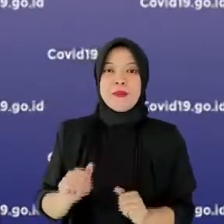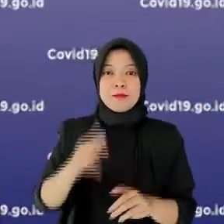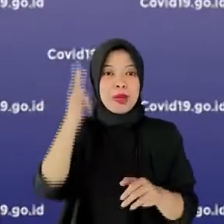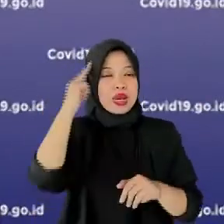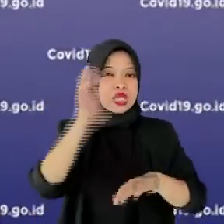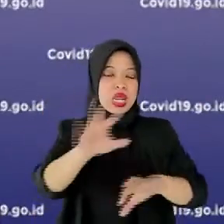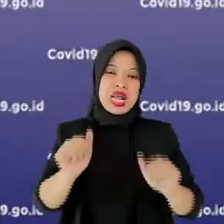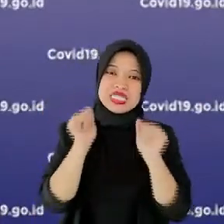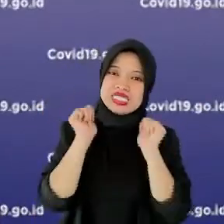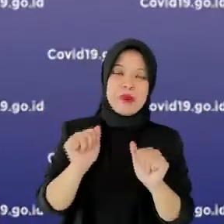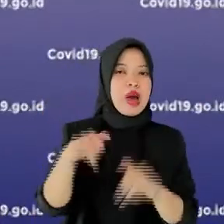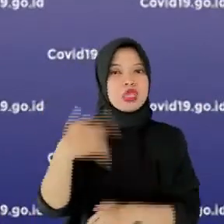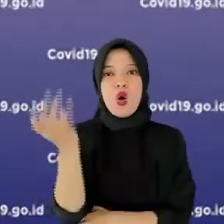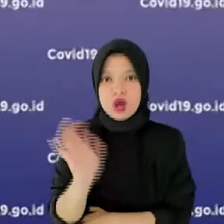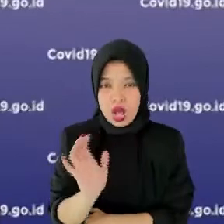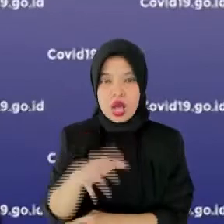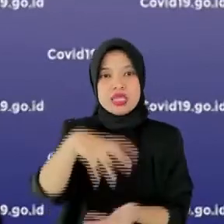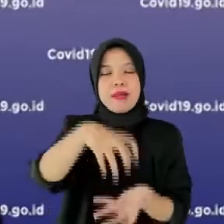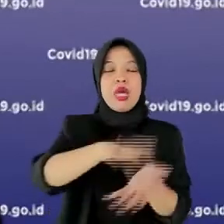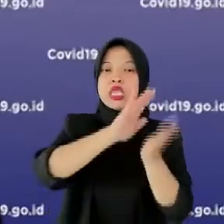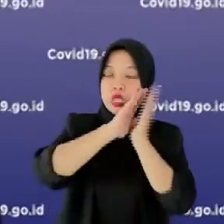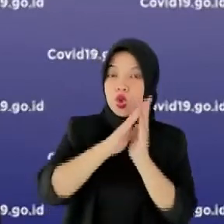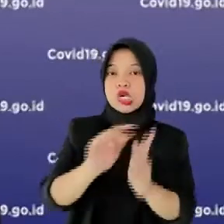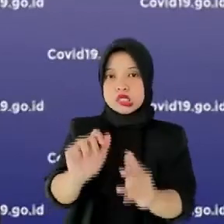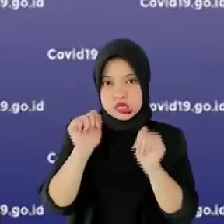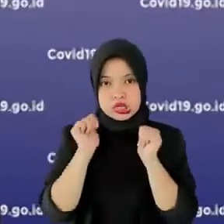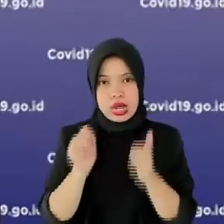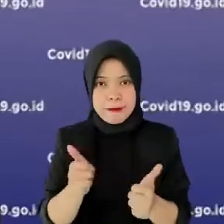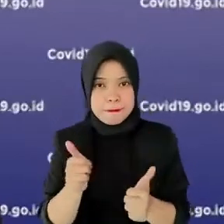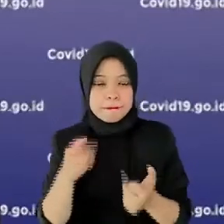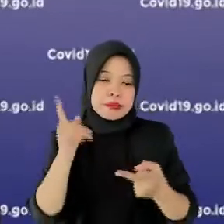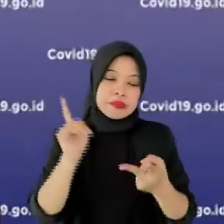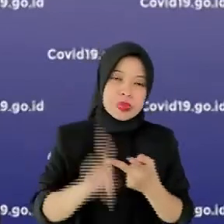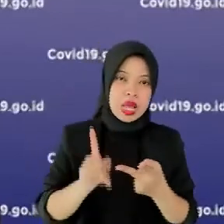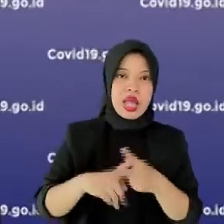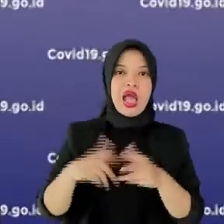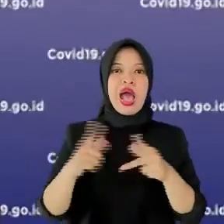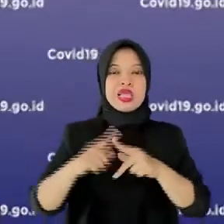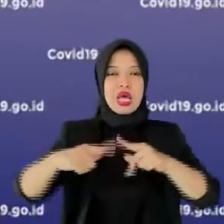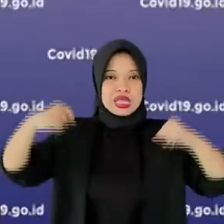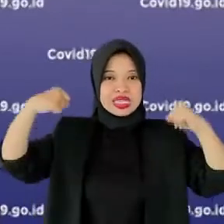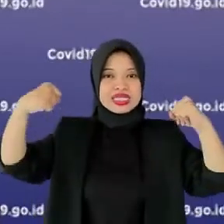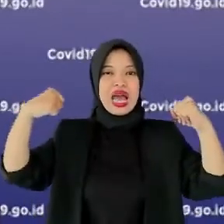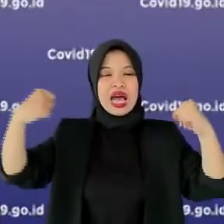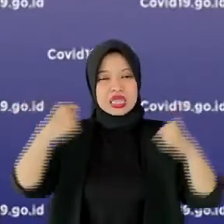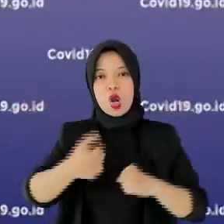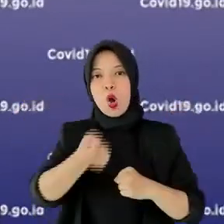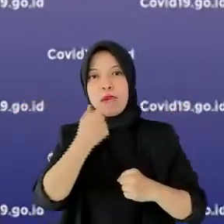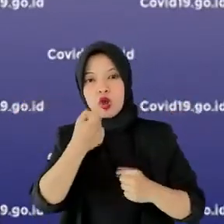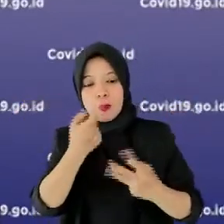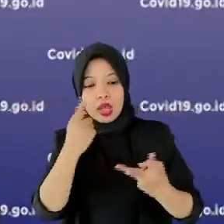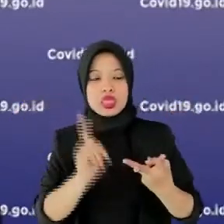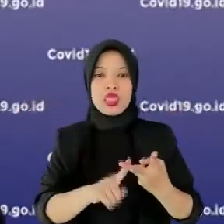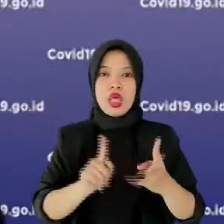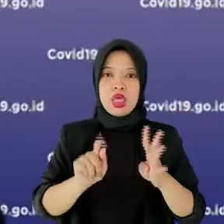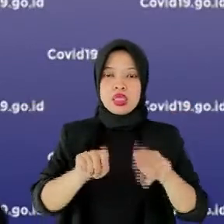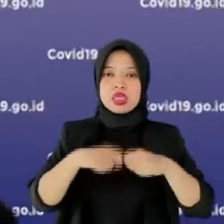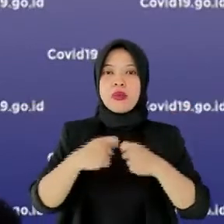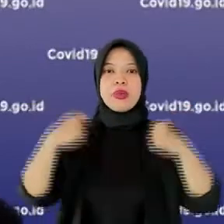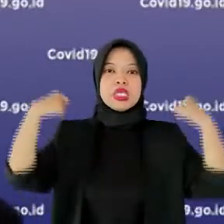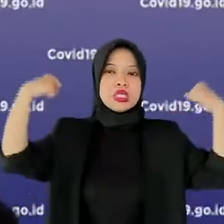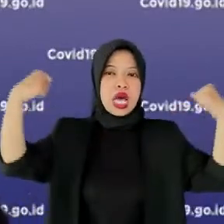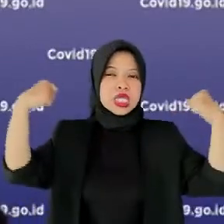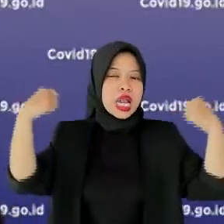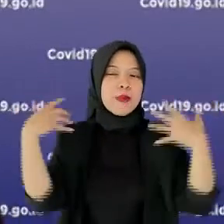kesiapan, kesiapan tadi disampaikan, tempat tidurnya, kemudian kesiapan alat-alat kesehatannya, obat-obatannya, nakesnya.